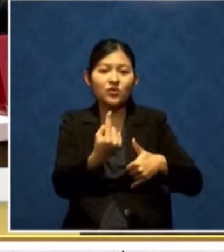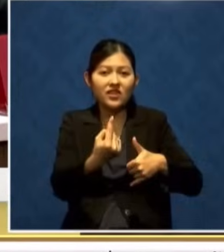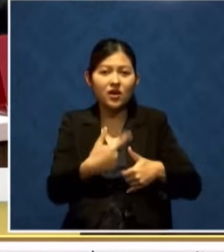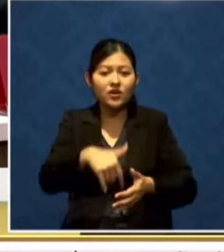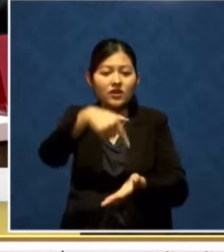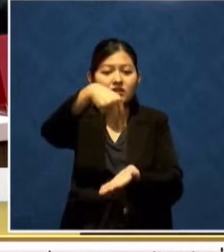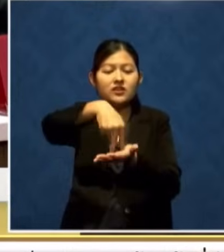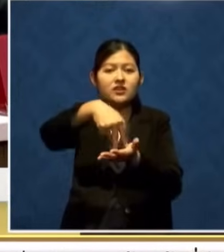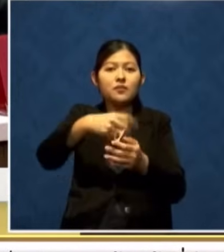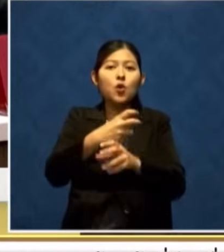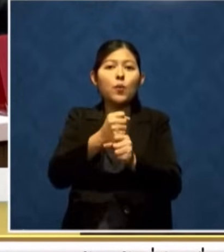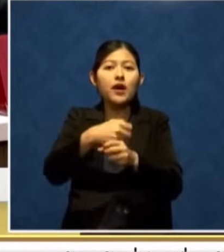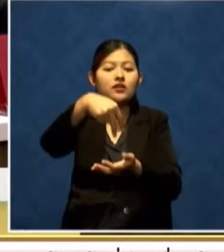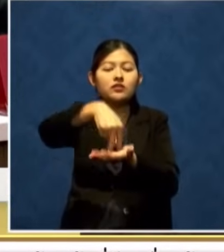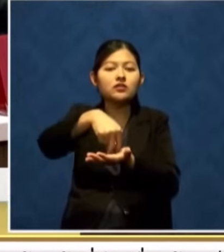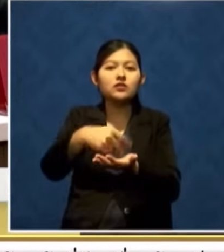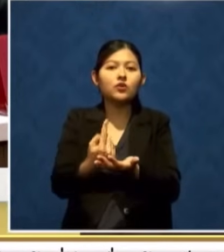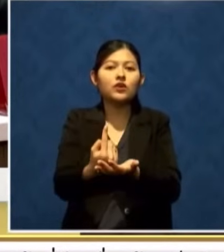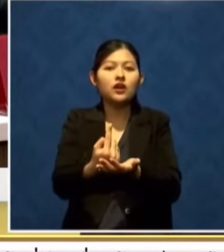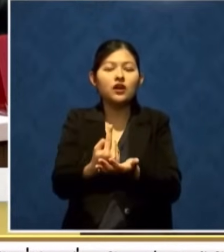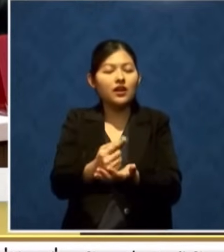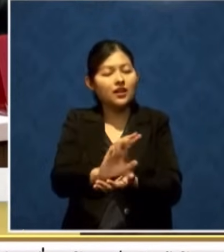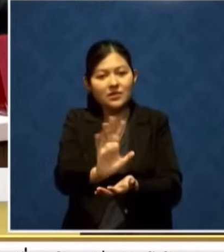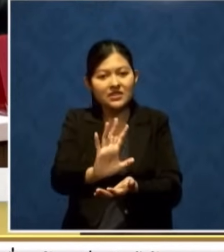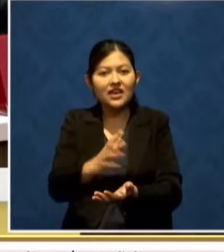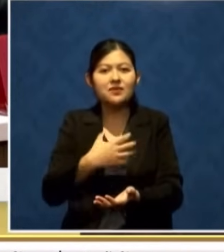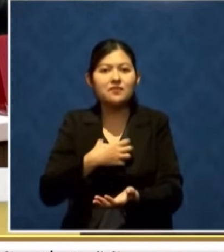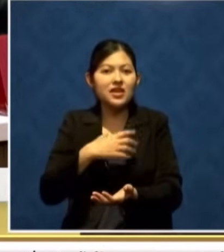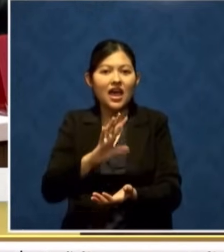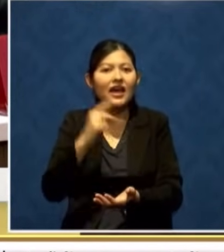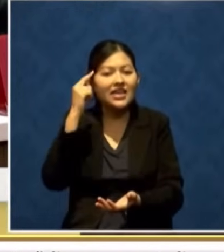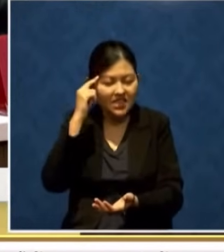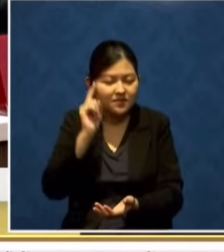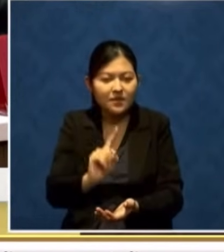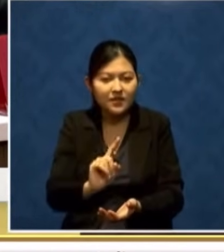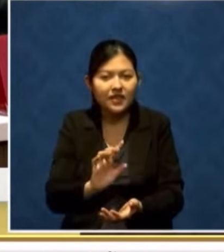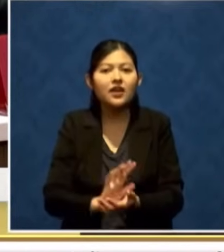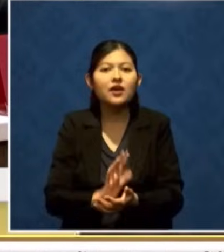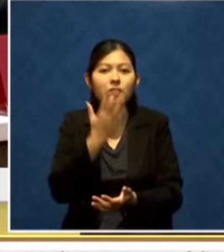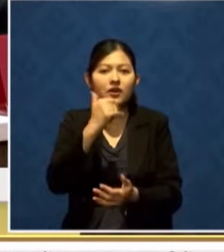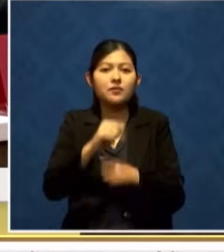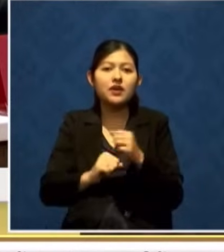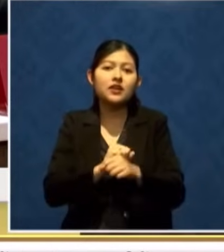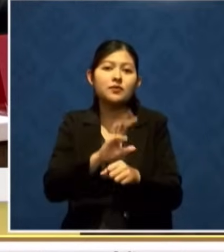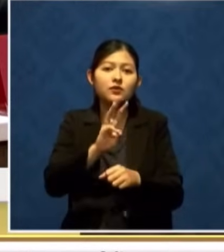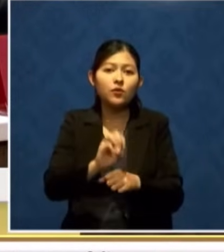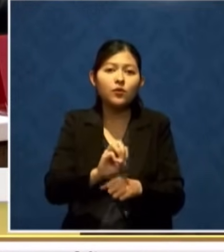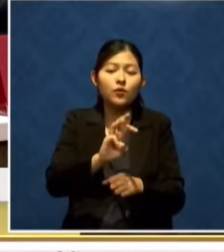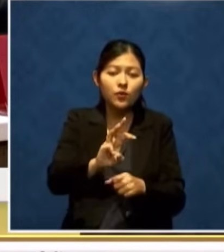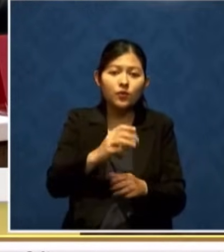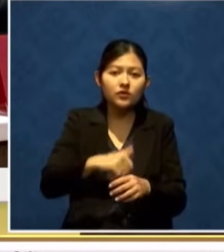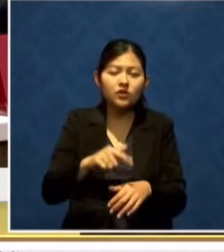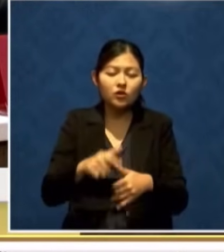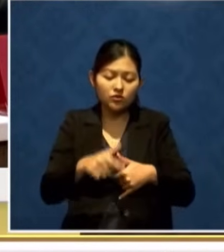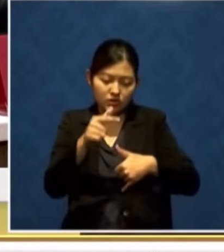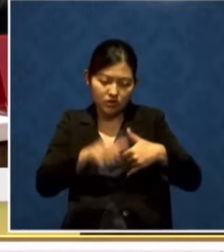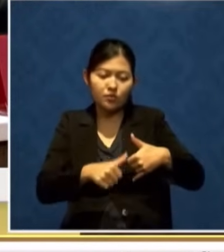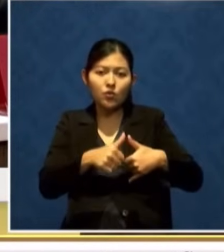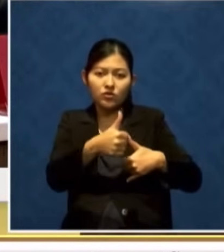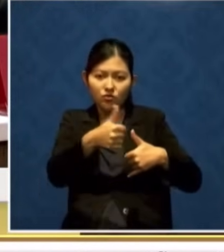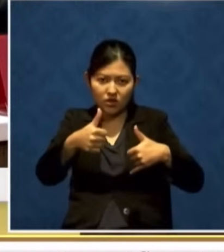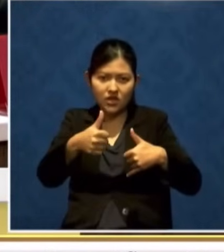ผมไม่อยากได้ยินคำนั้นครับเพราะในยุค 25566เทคโนโลยีเป็นอย่างนี้เราต้องมีตำรวจดี